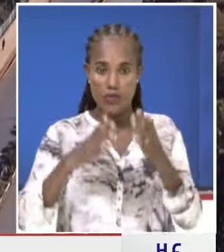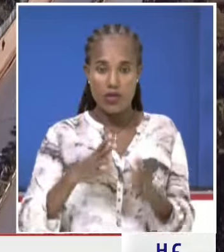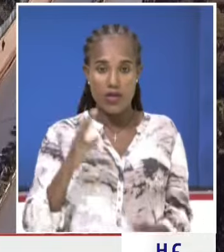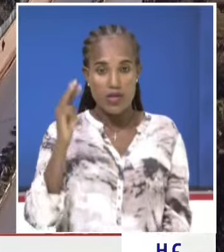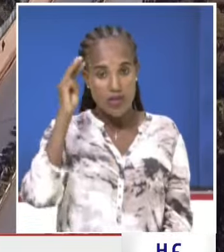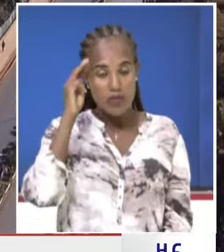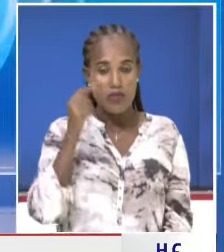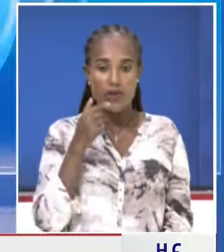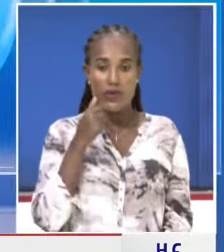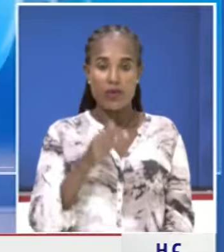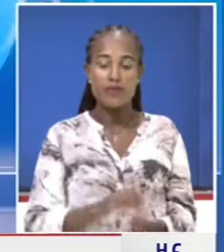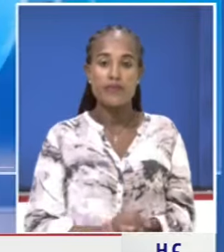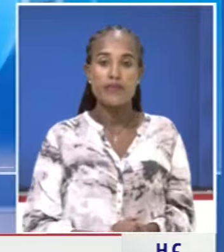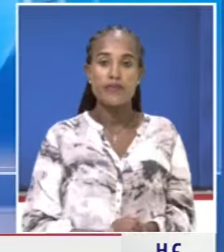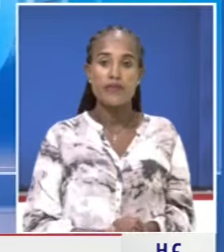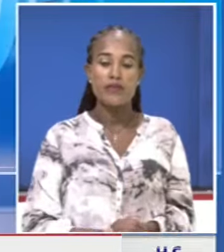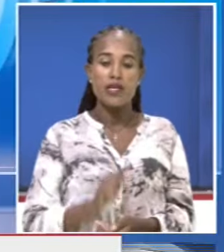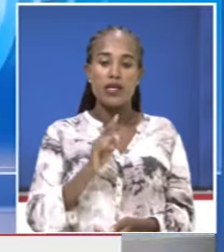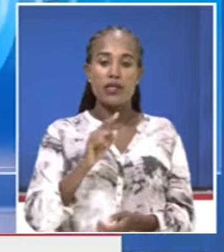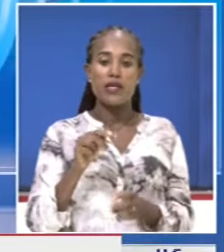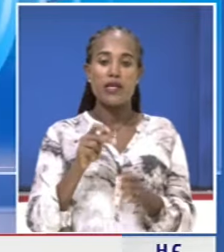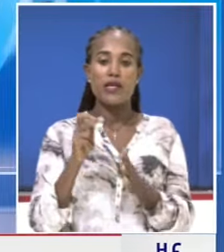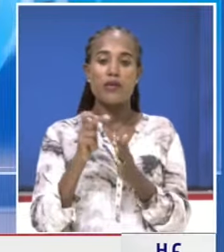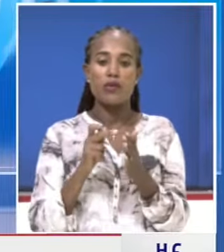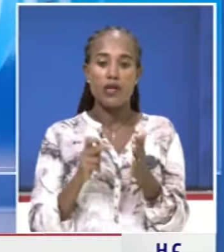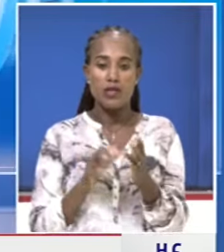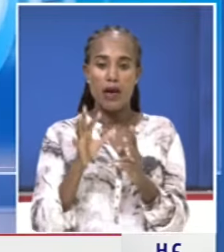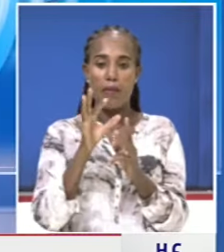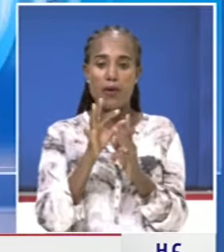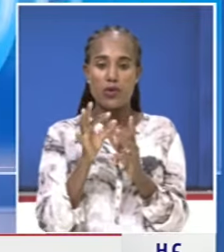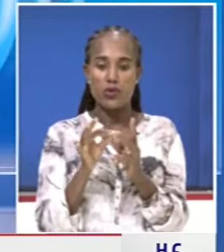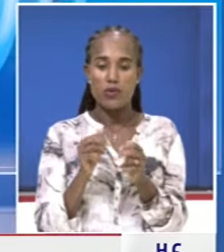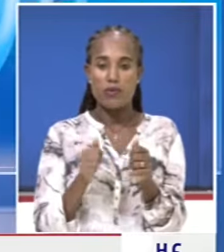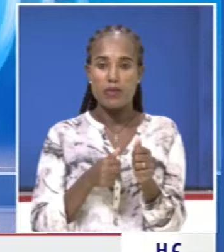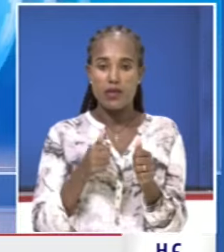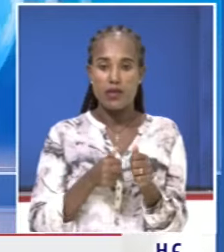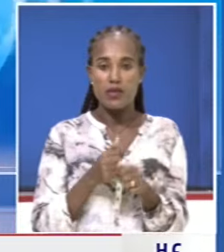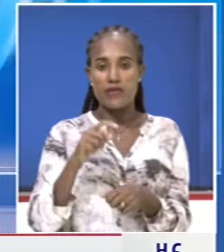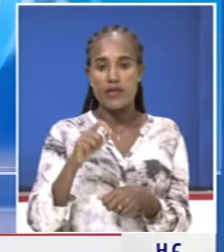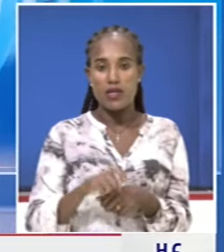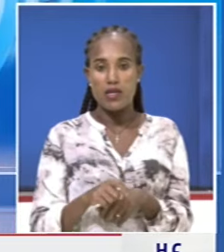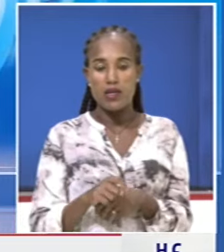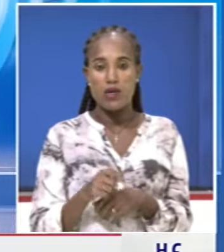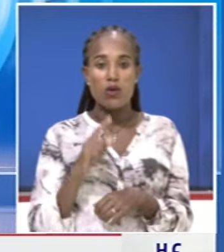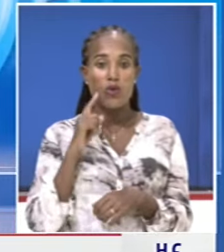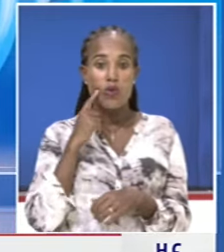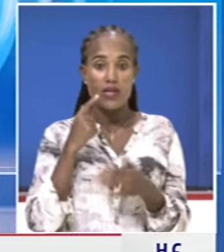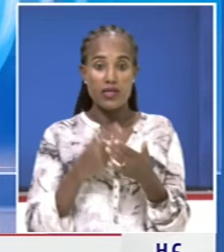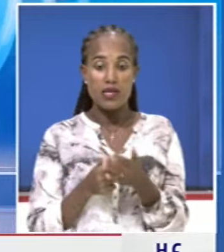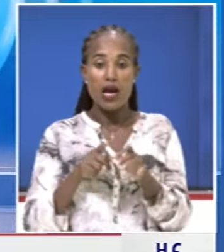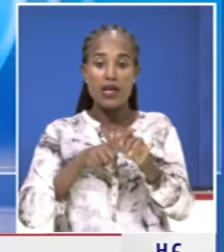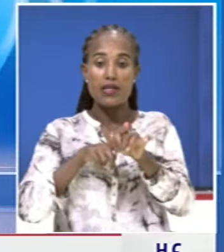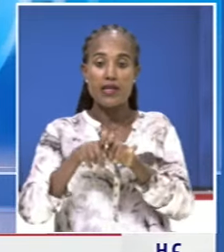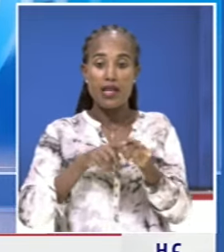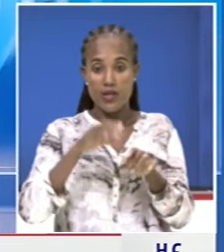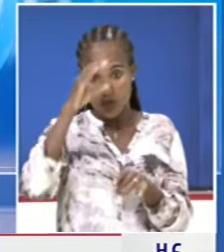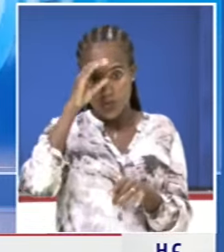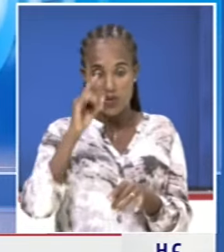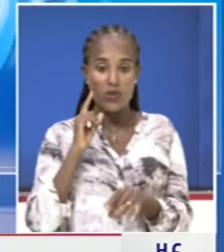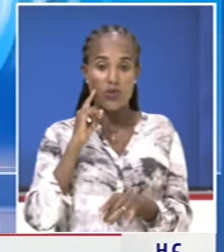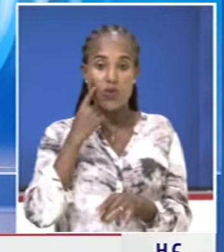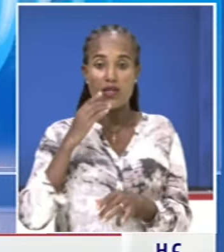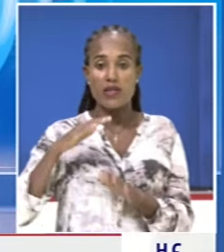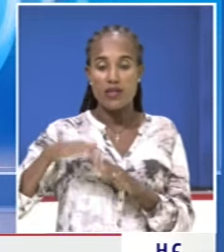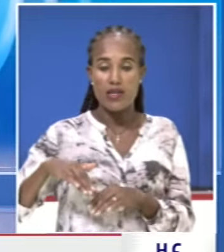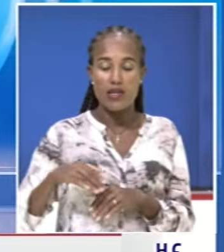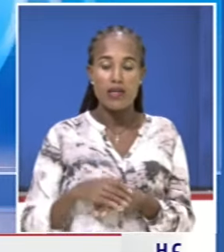አለሙ ገልጸዋል። አንዳንዴ ዲሞክራቲክ ኦልተርኔቲቮችንም መጠቀም ያስፈልጋል። ኢቭን እንኳን እነዚህ አደራዳሪ ሰዎችም